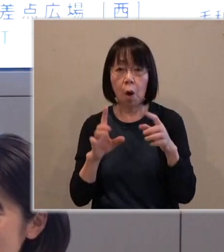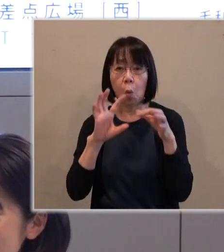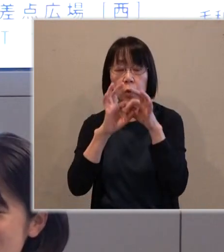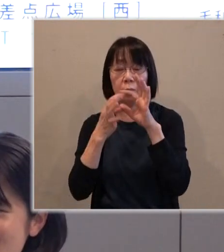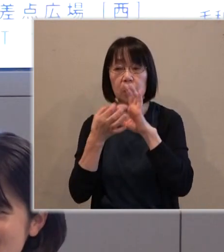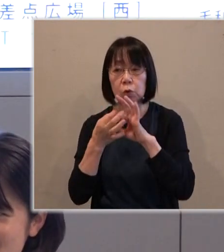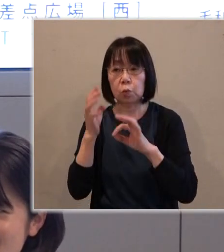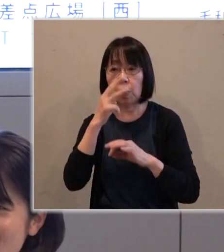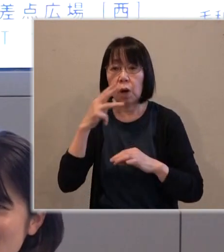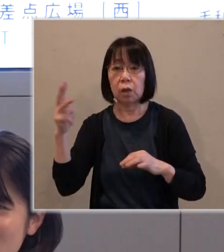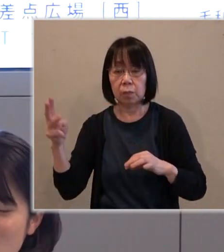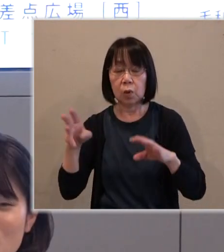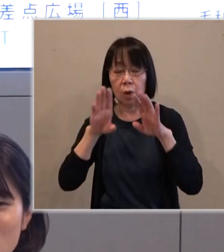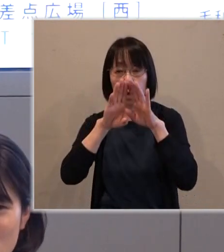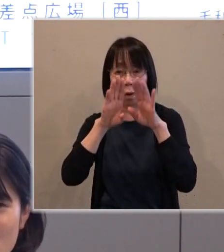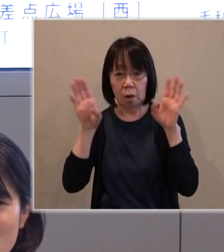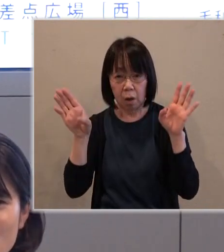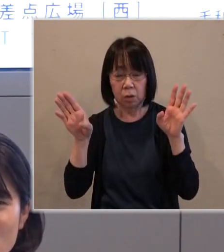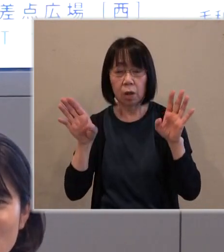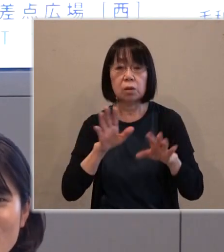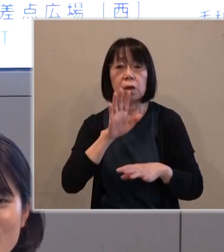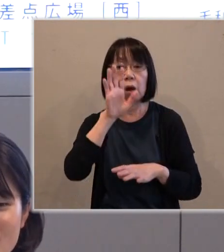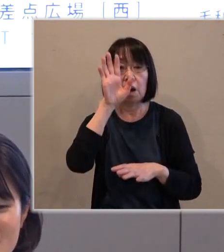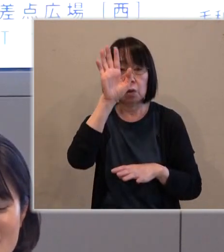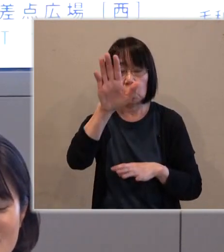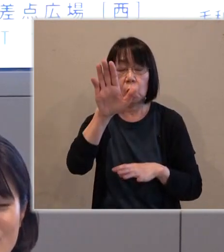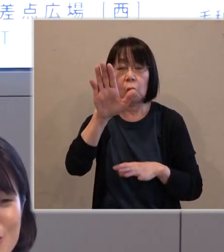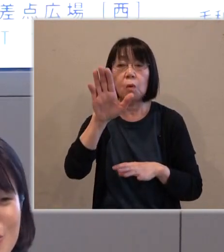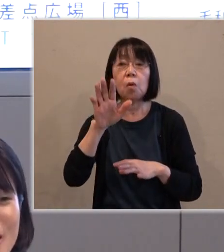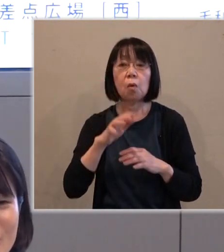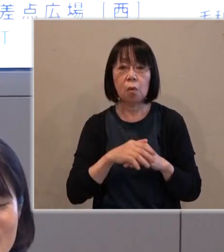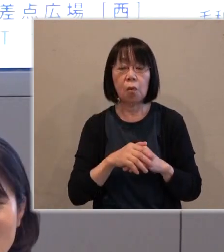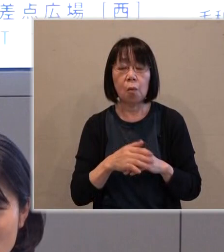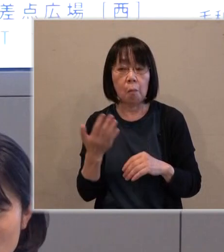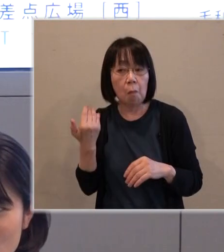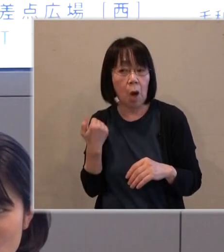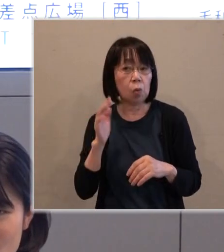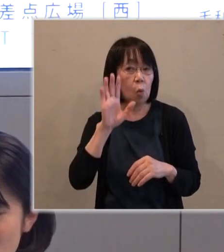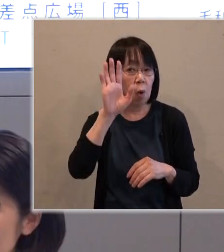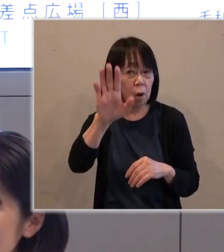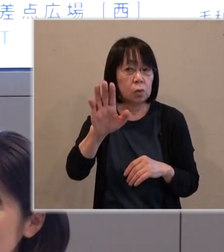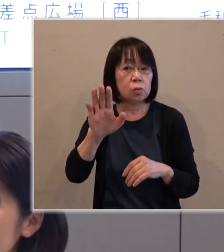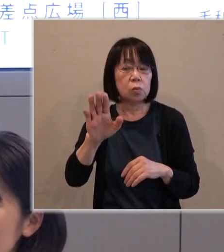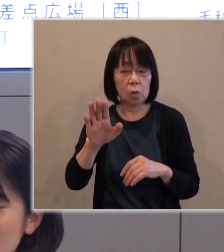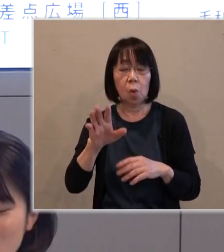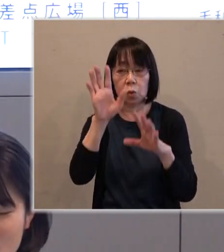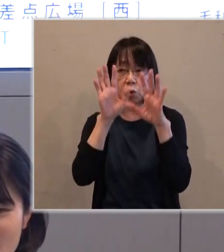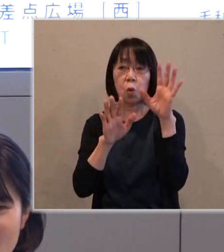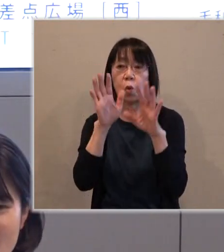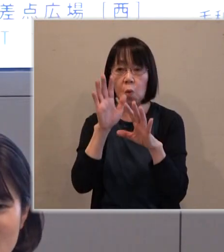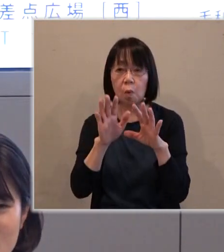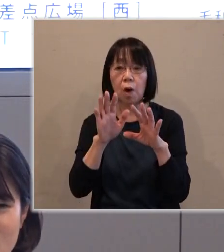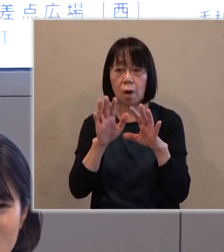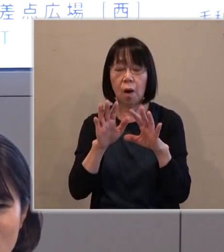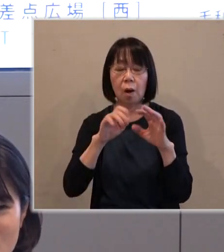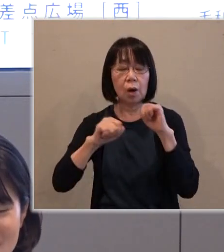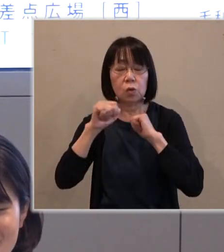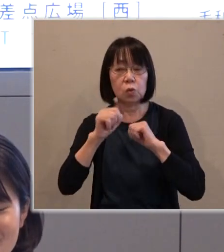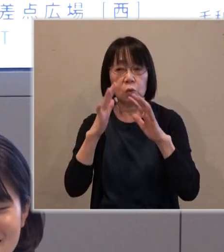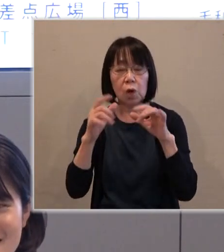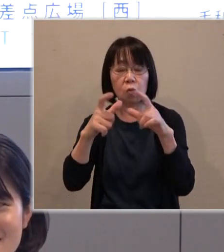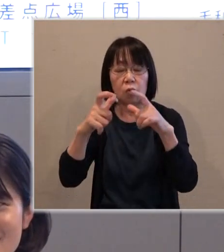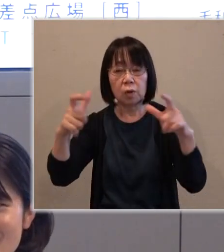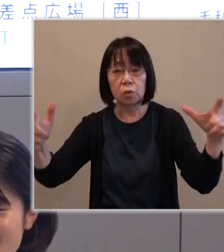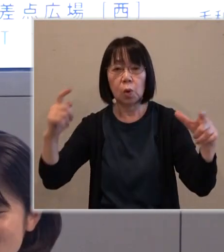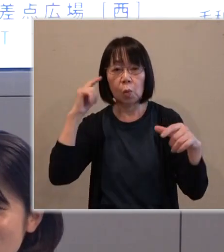ンピックが開催されたら東京も開催される前と後だと絶対に増えていると思うので、ここが